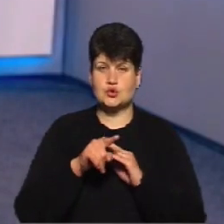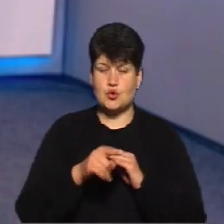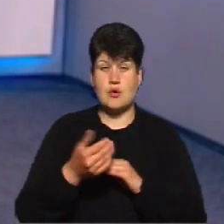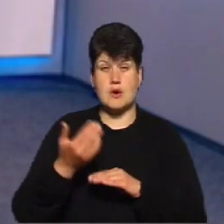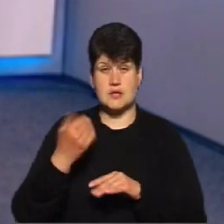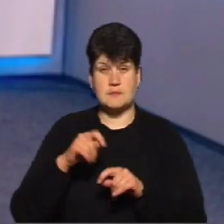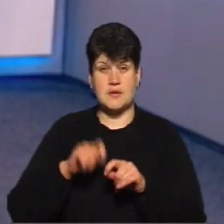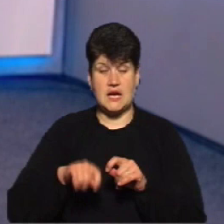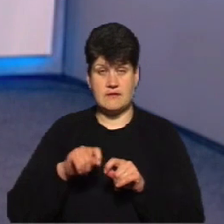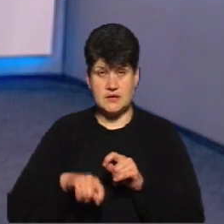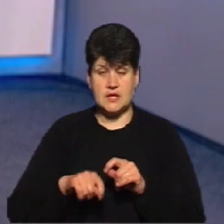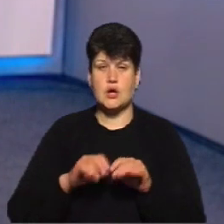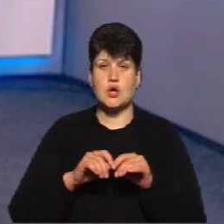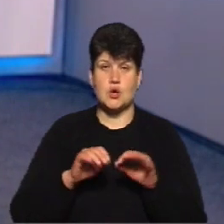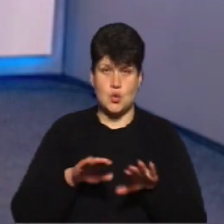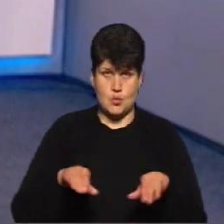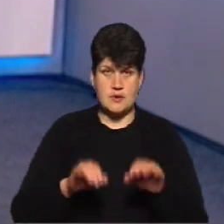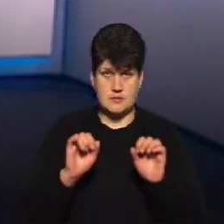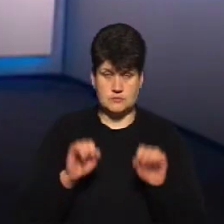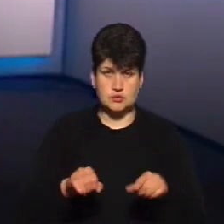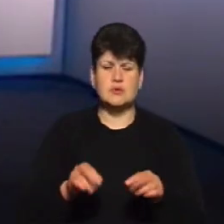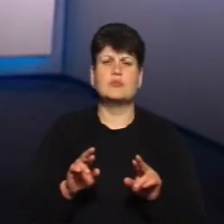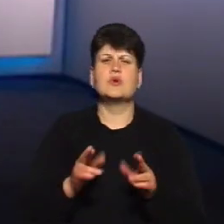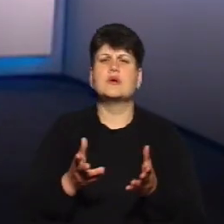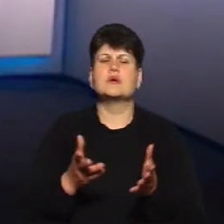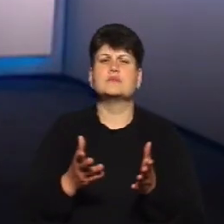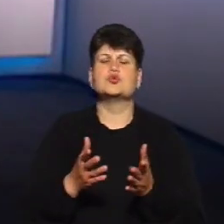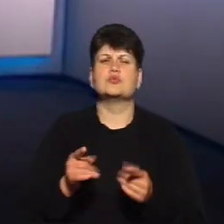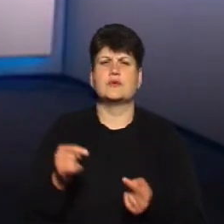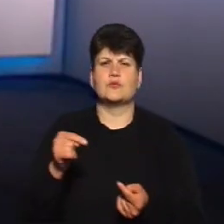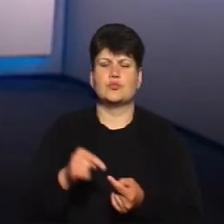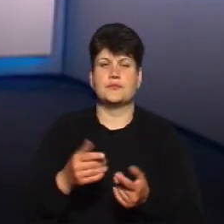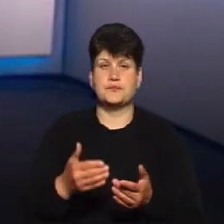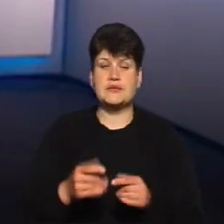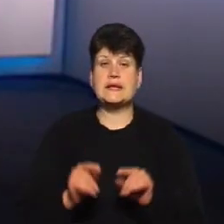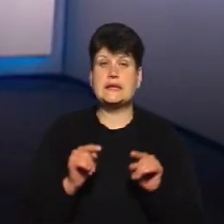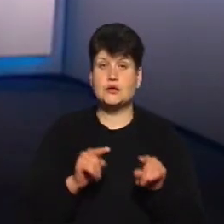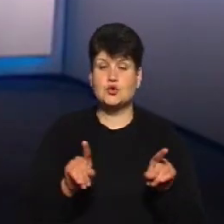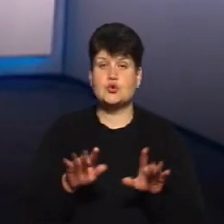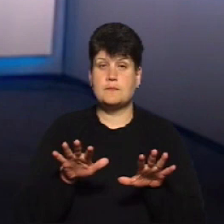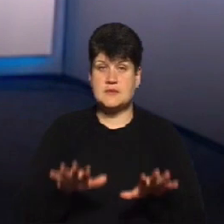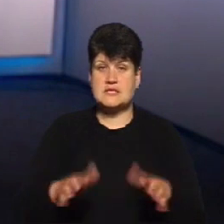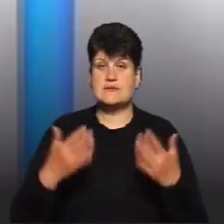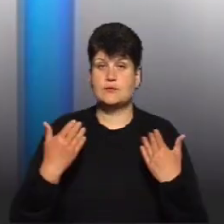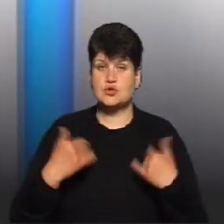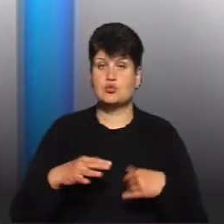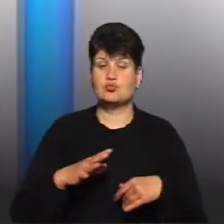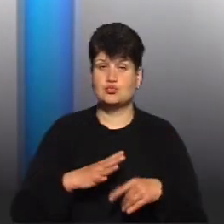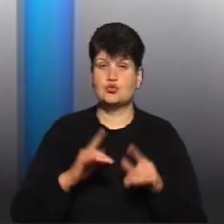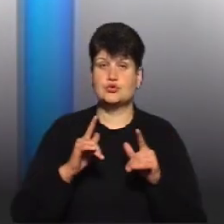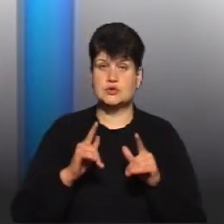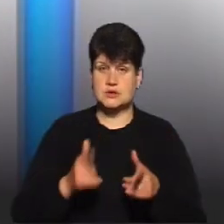і купатися там безпечно? Чи по яких критеріях він відповідає? Так. Для того, щоб місце відпочинку було згідно з діючими